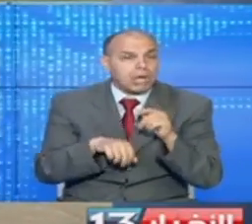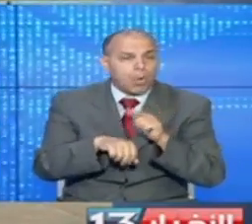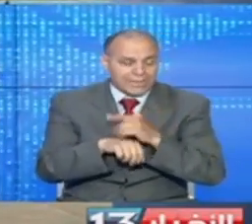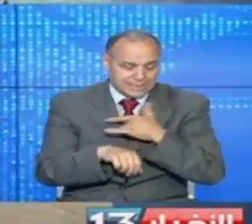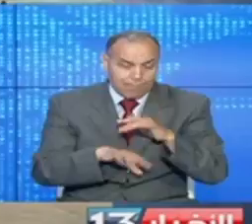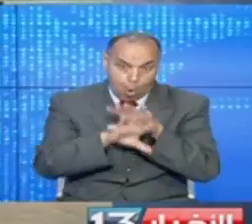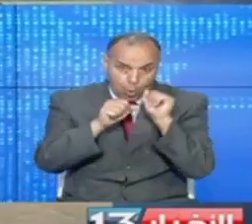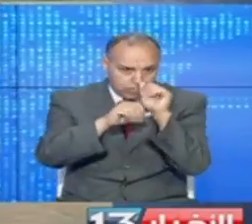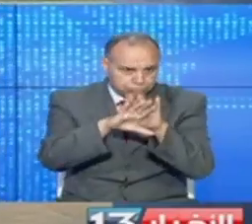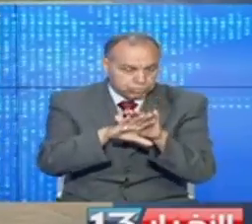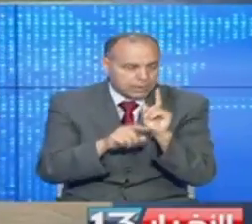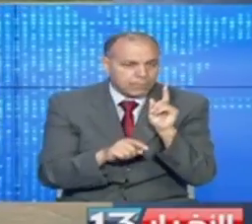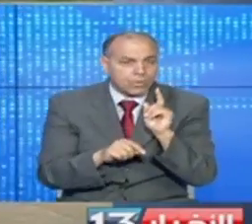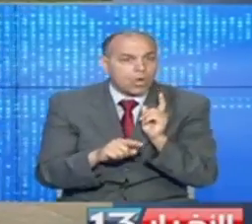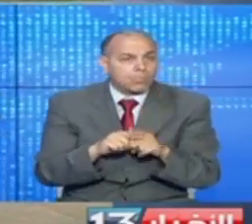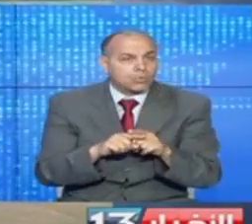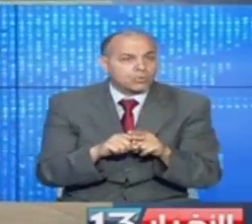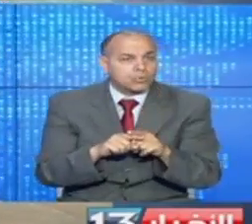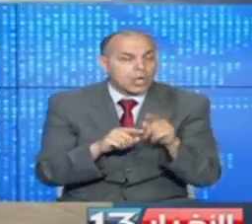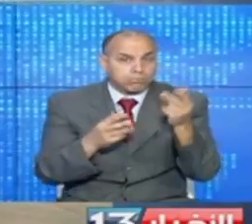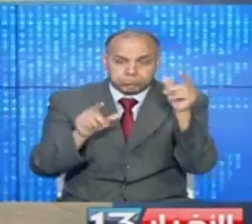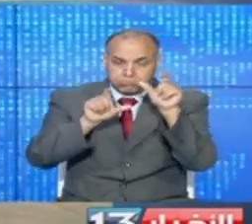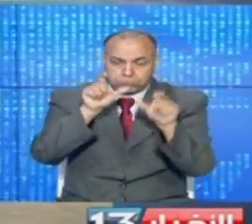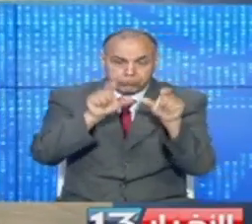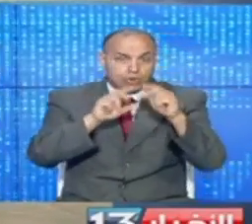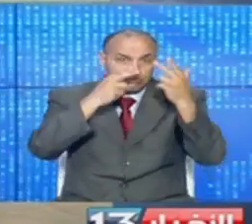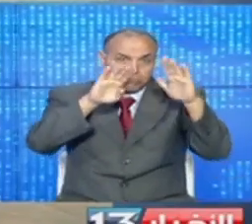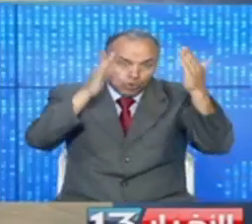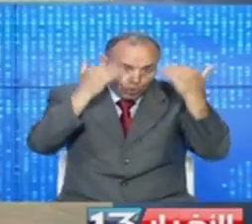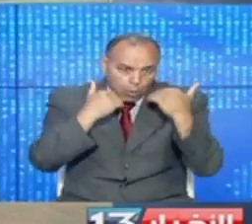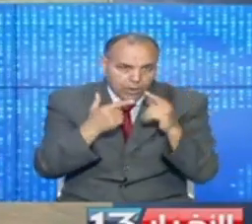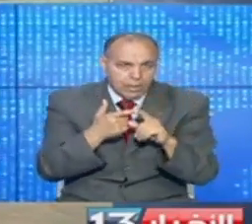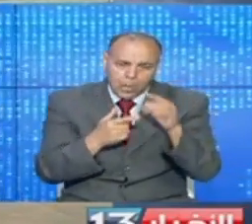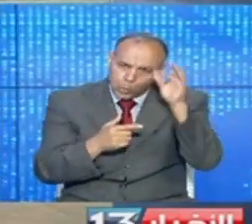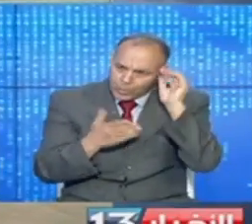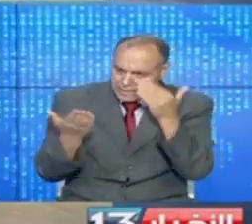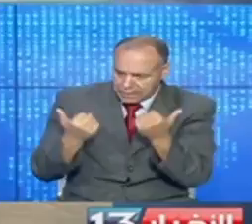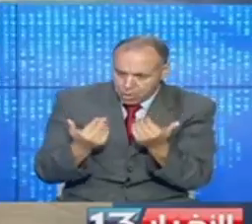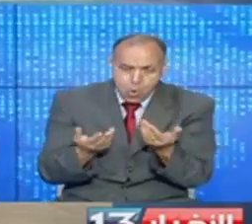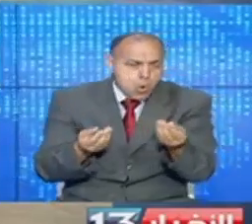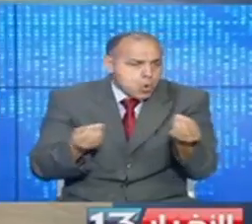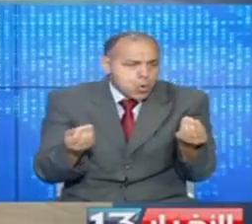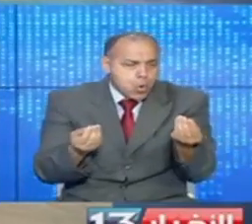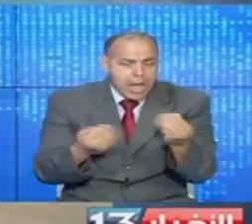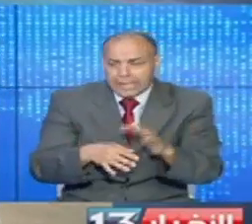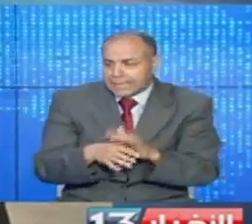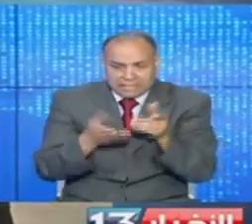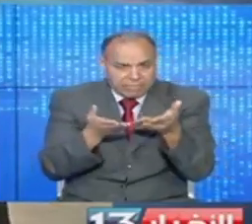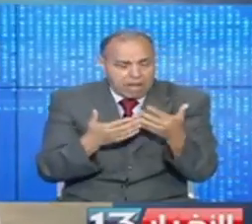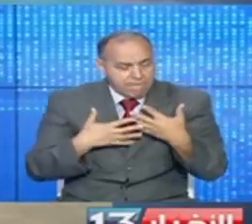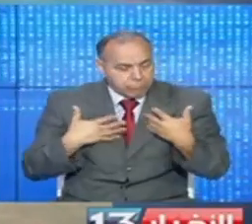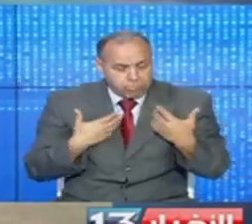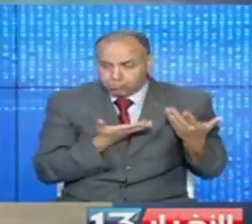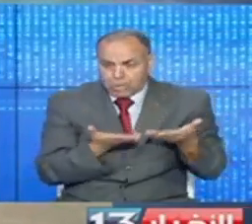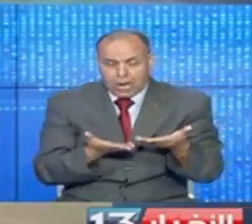السلامة والوقاية. جل الوافدين حاليا هم بالأساس تونسيون، تحسهم معناها